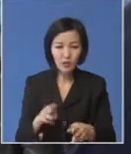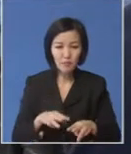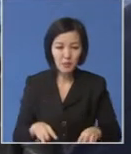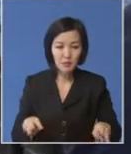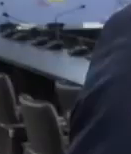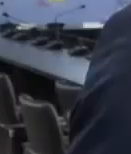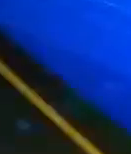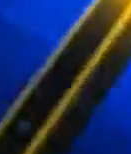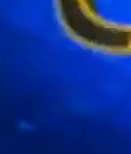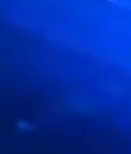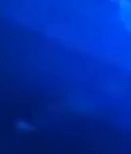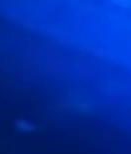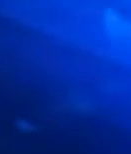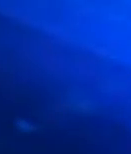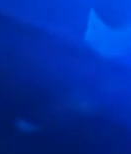министрліктермен.